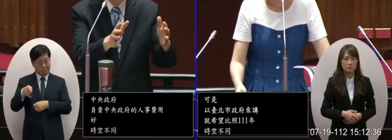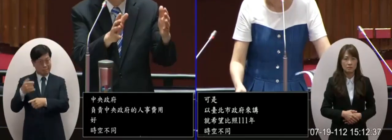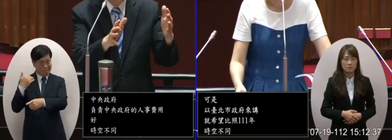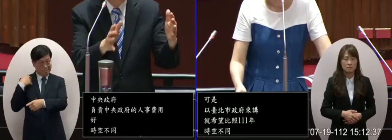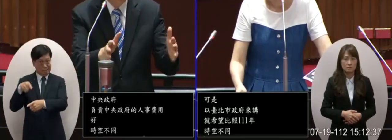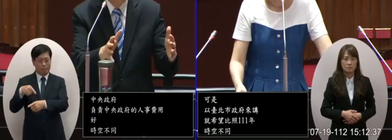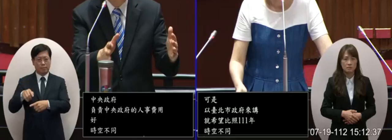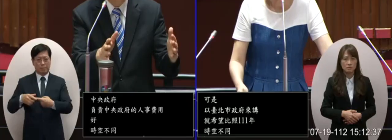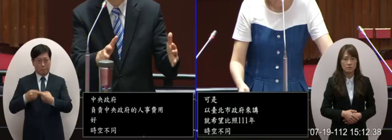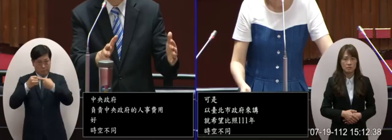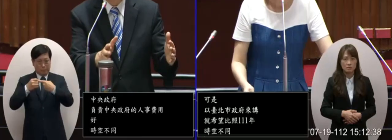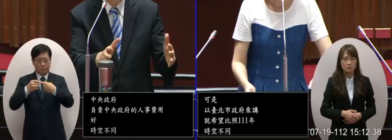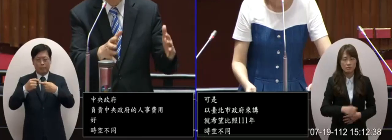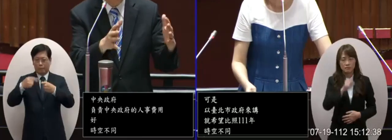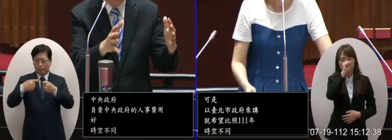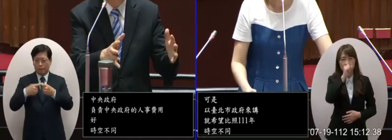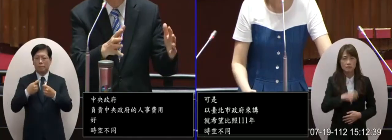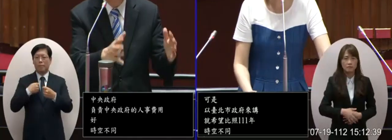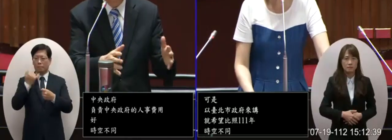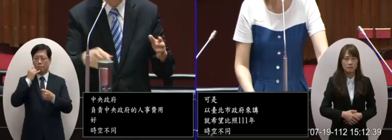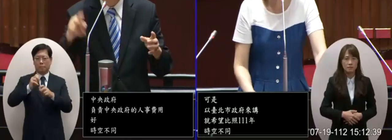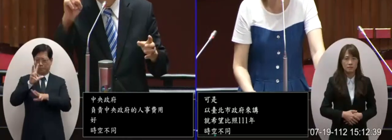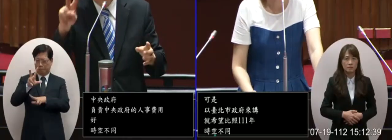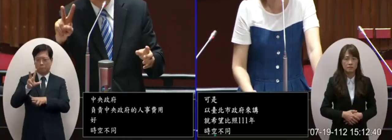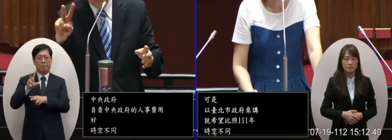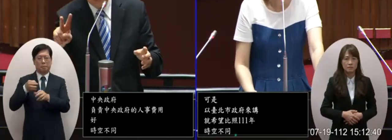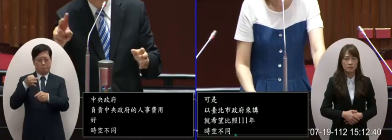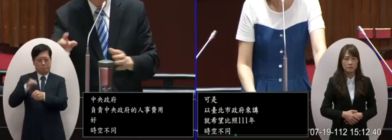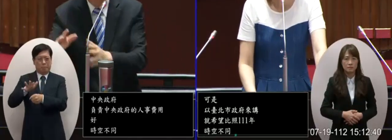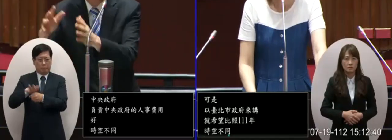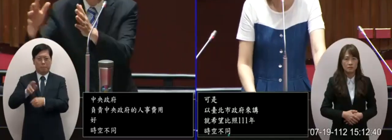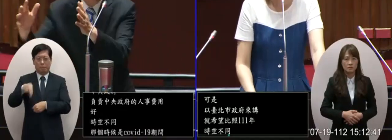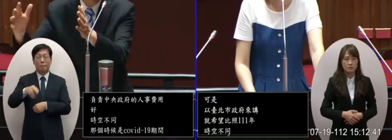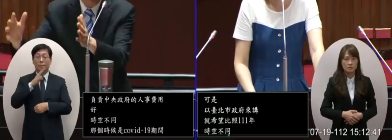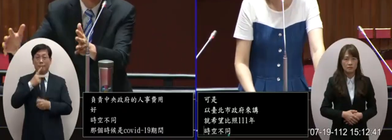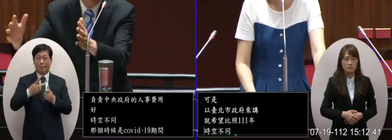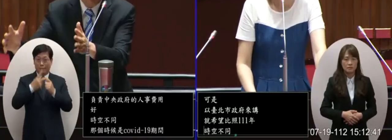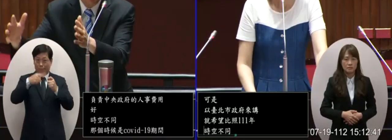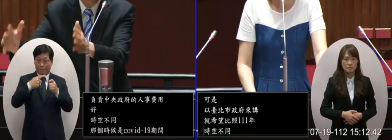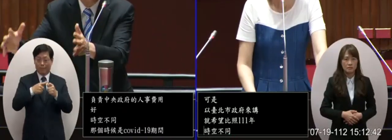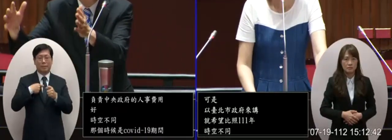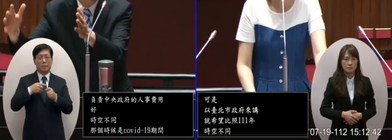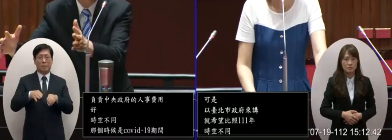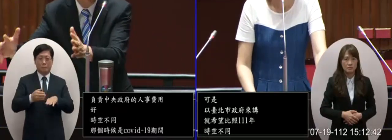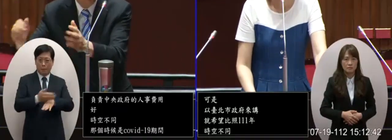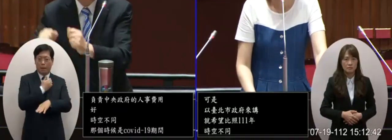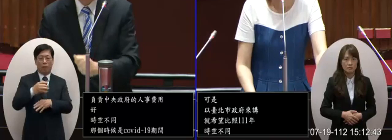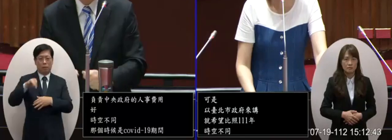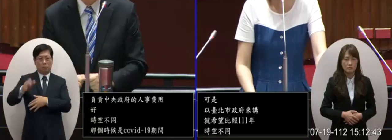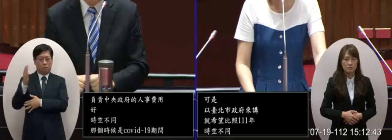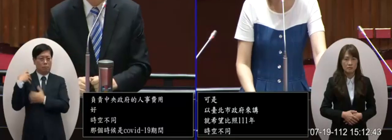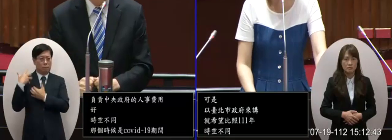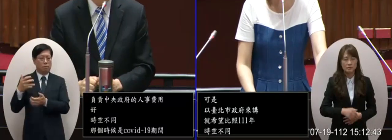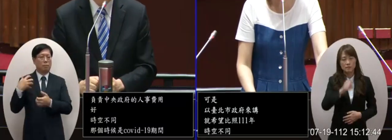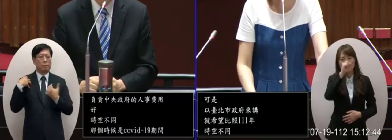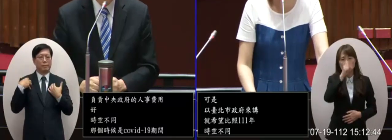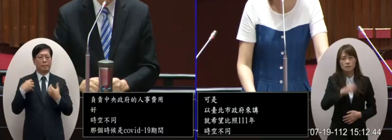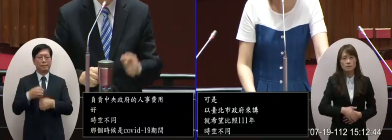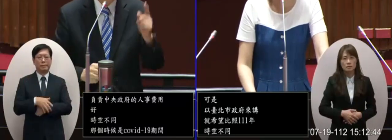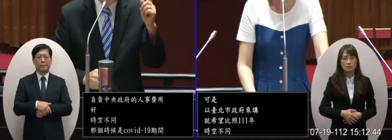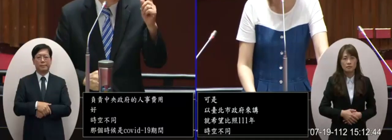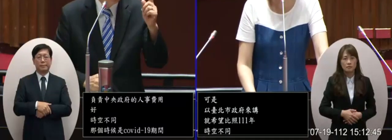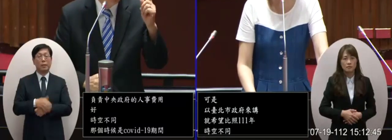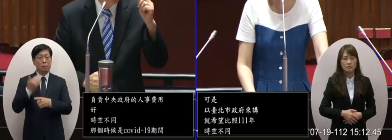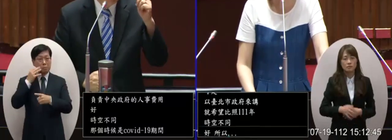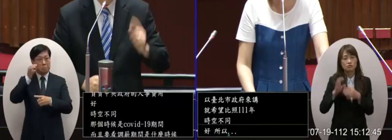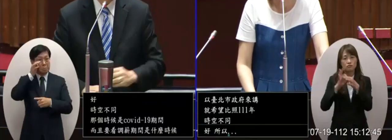候第一年的部分是全额补助，但是第二年开始就是由地方政府要来负责那一个。